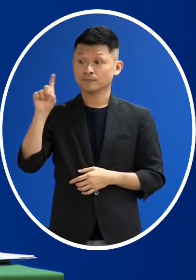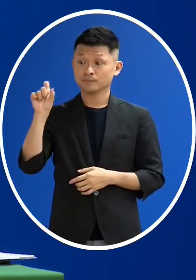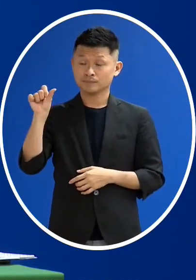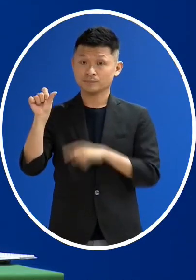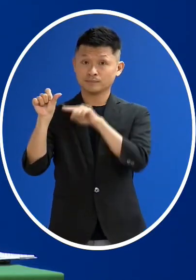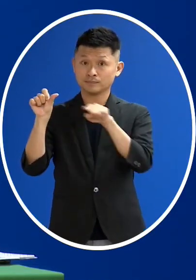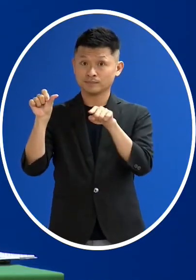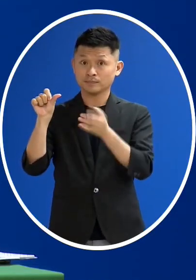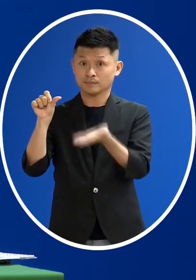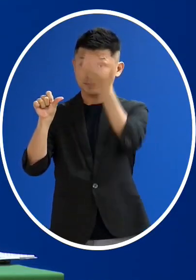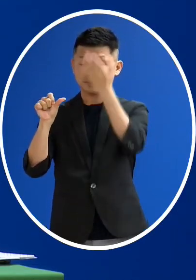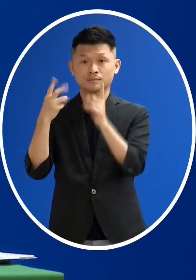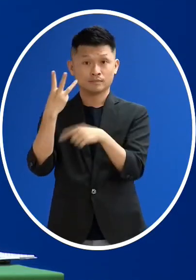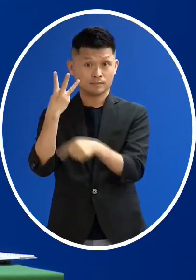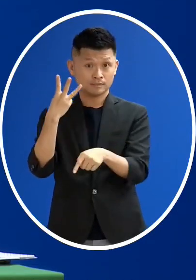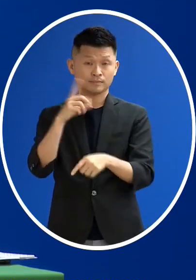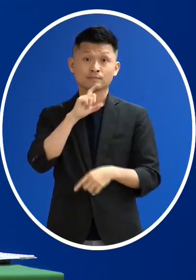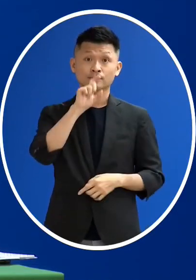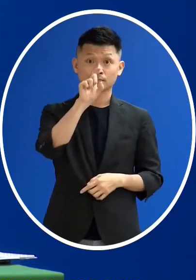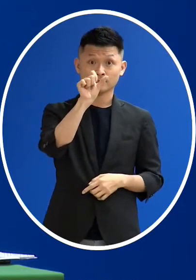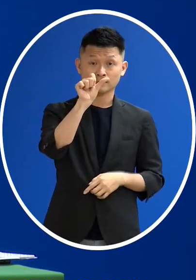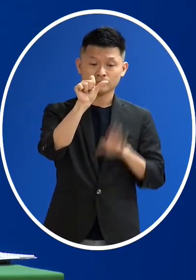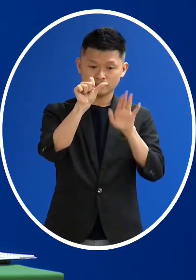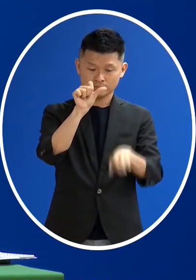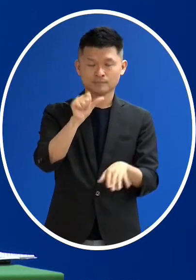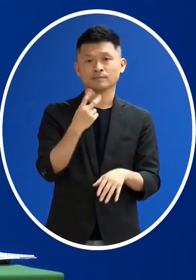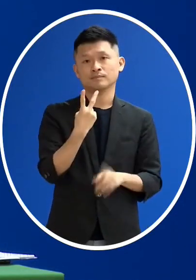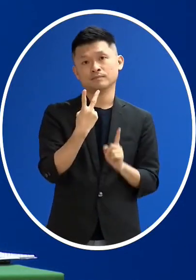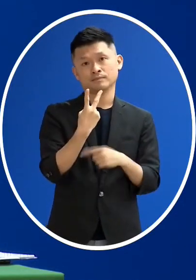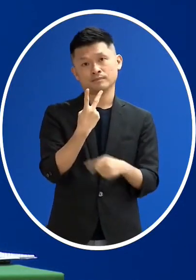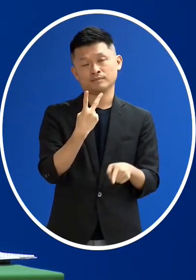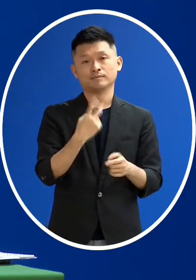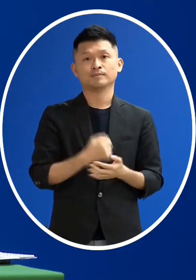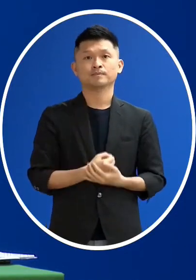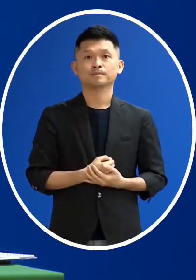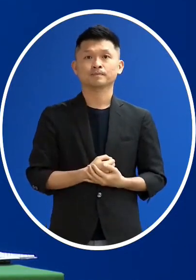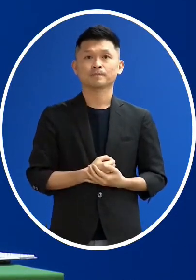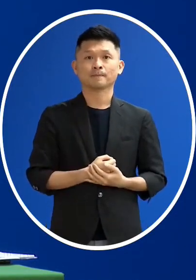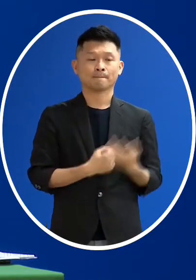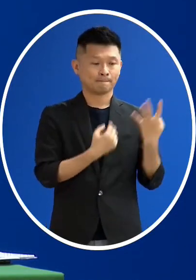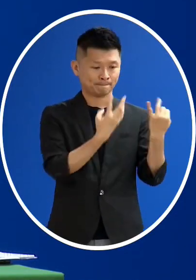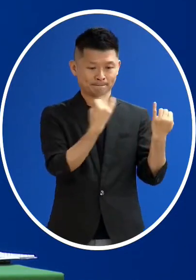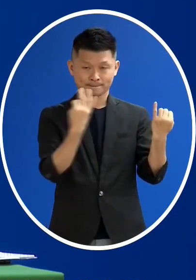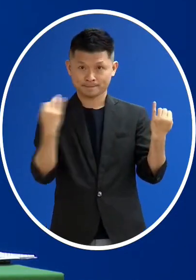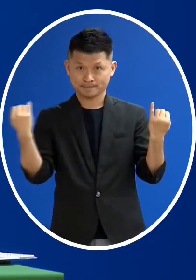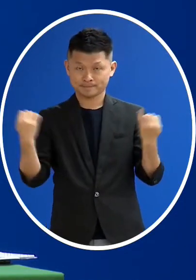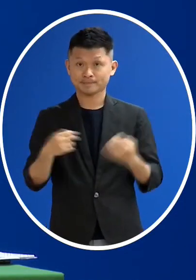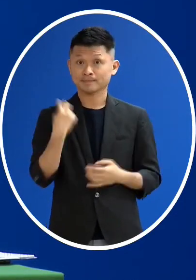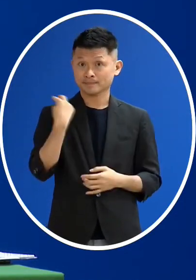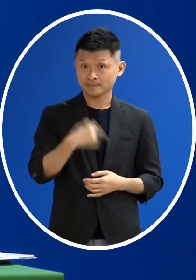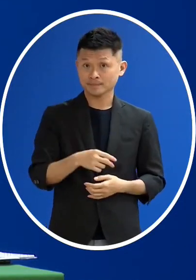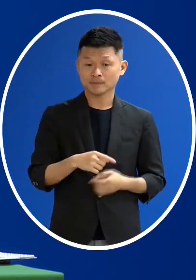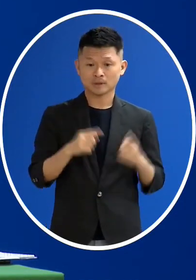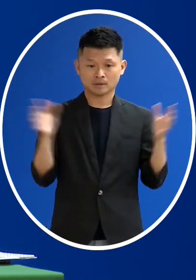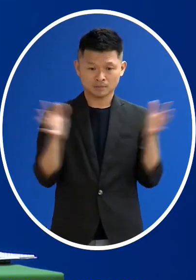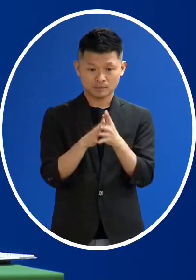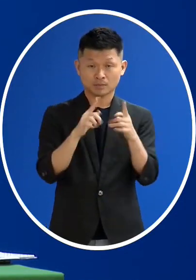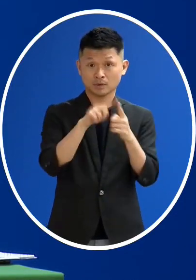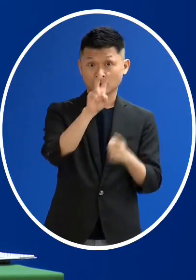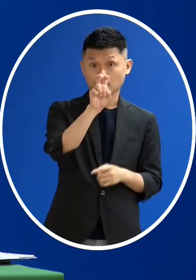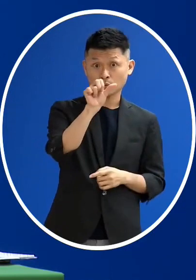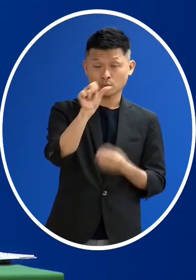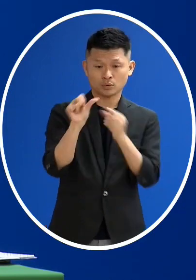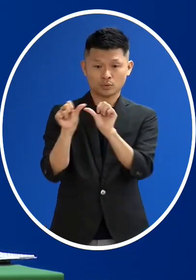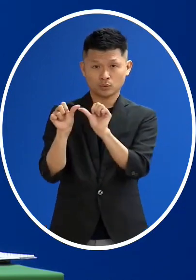65岁以上3位，那65岁以下有2位，那另外还有这25位里面